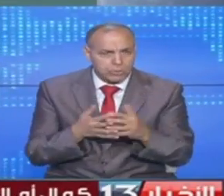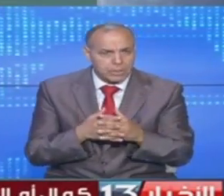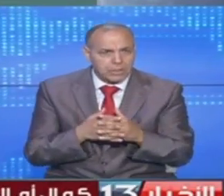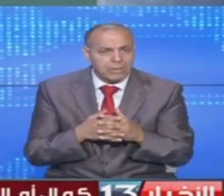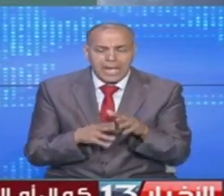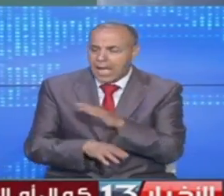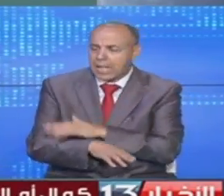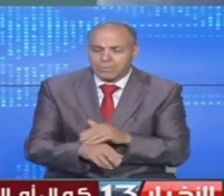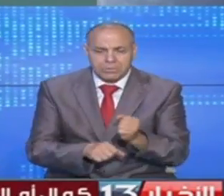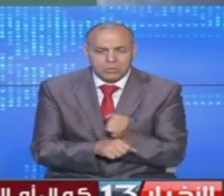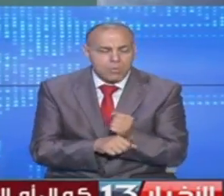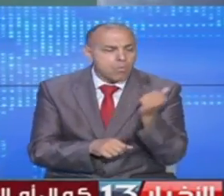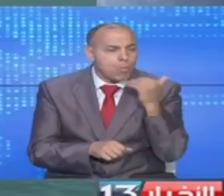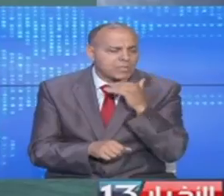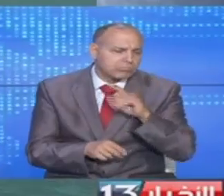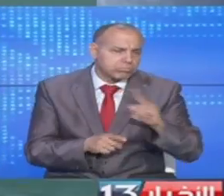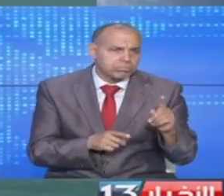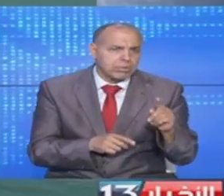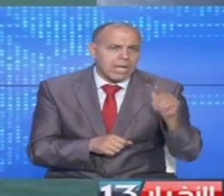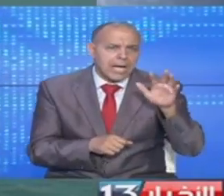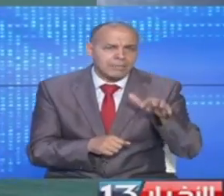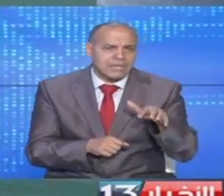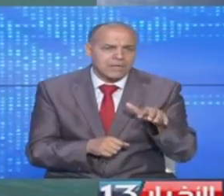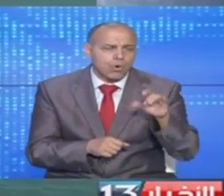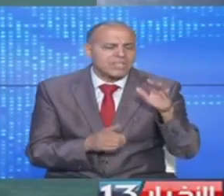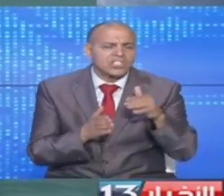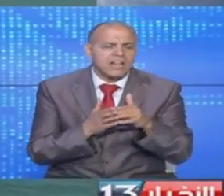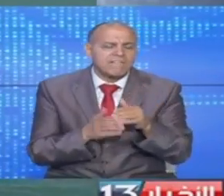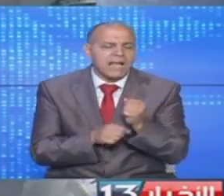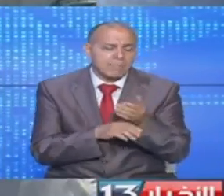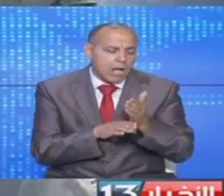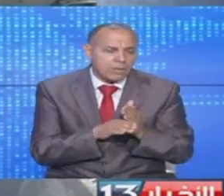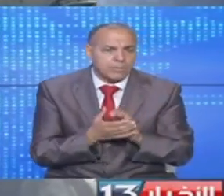للطاقة التشغيلية في المباشر وغير المباشر بين 5000 و15000